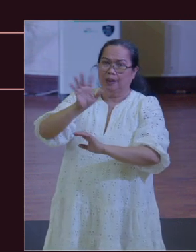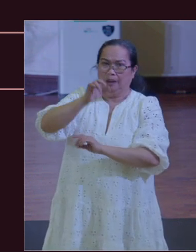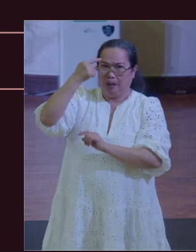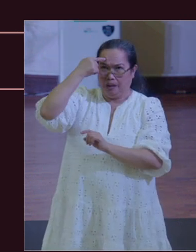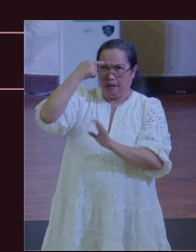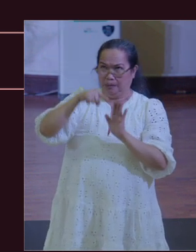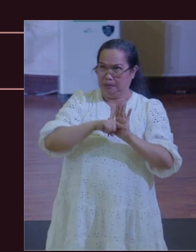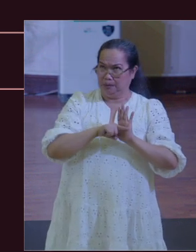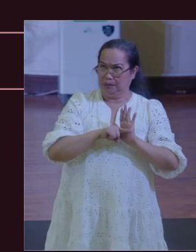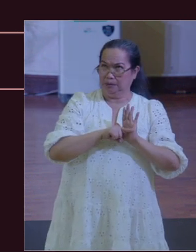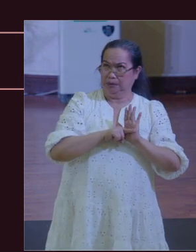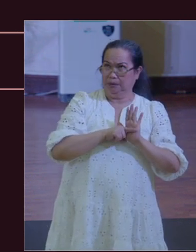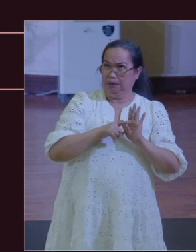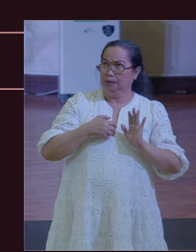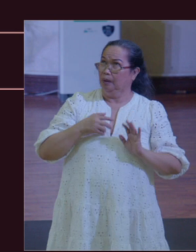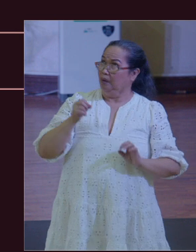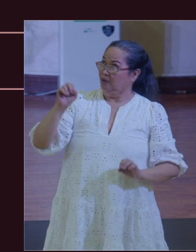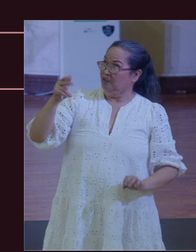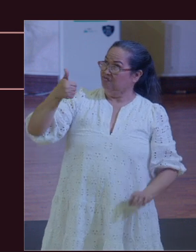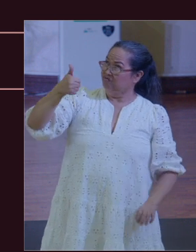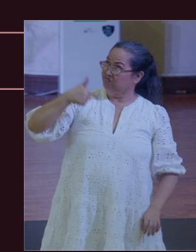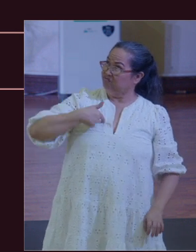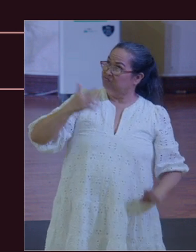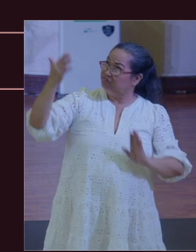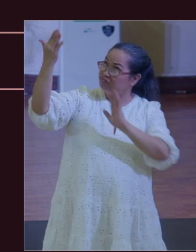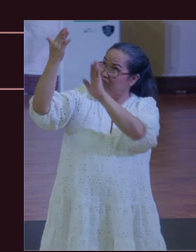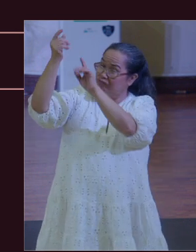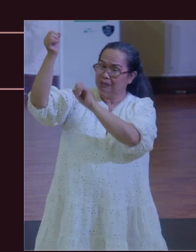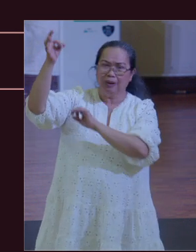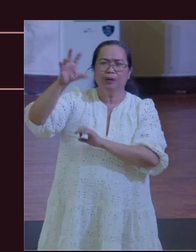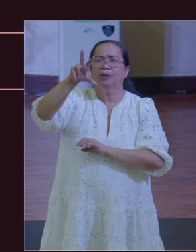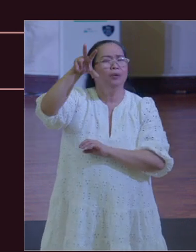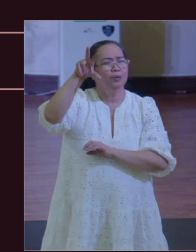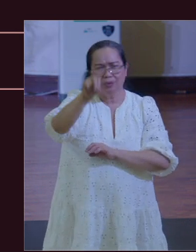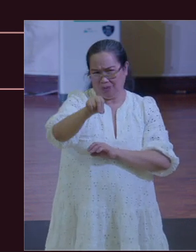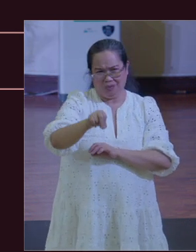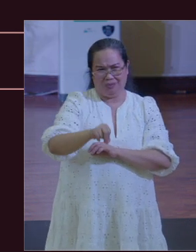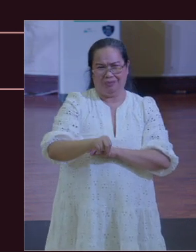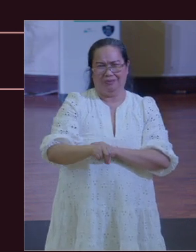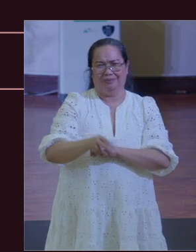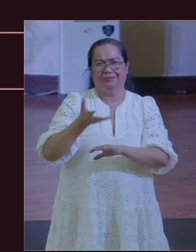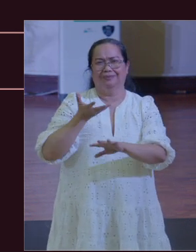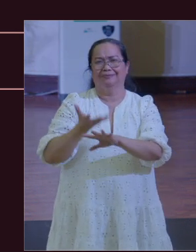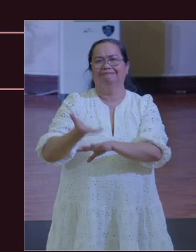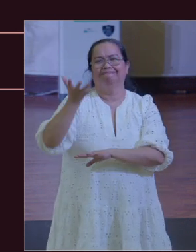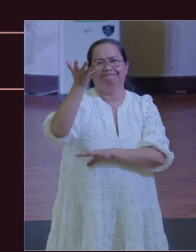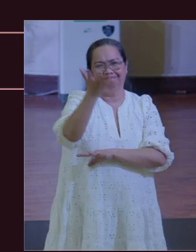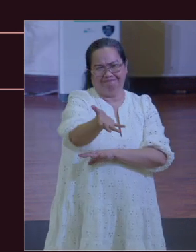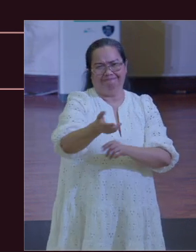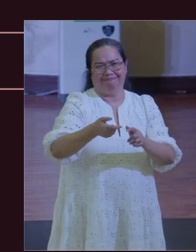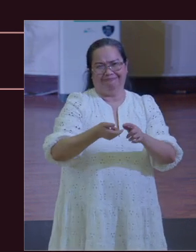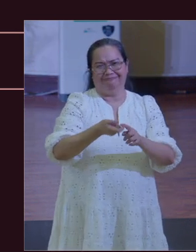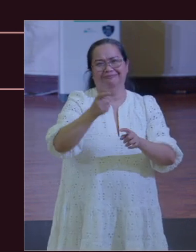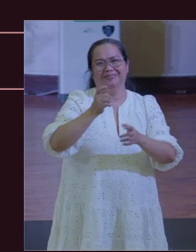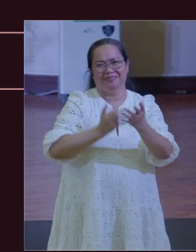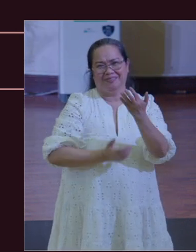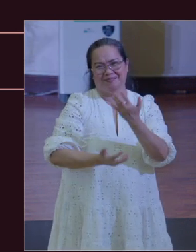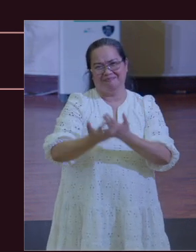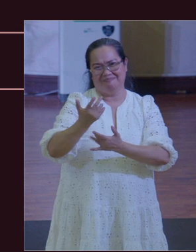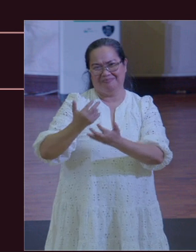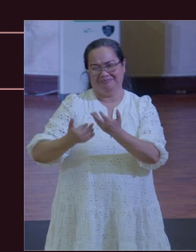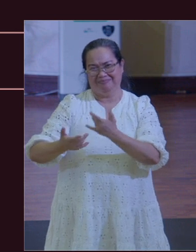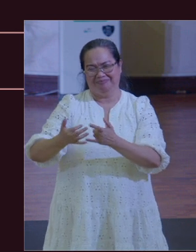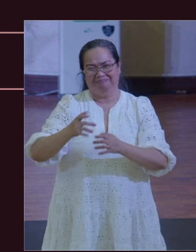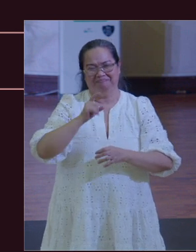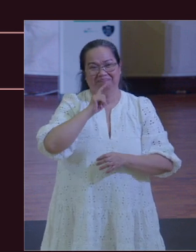yun na, Panginoon, pag okay na ako, lalapit ako sa iyo. Kalokohan yun. Galing sa impyerno.